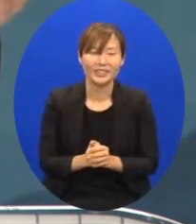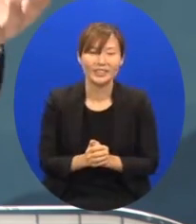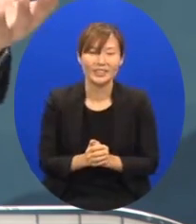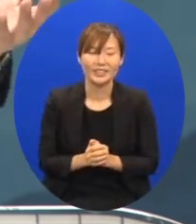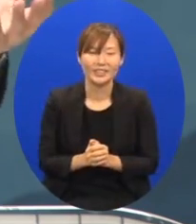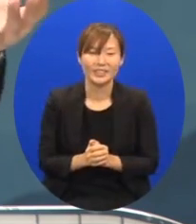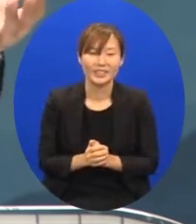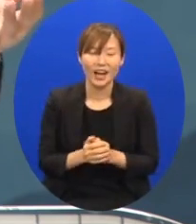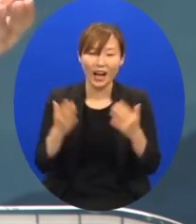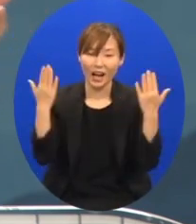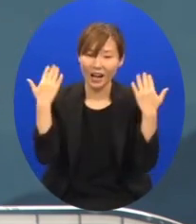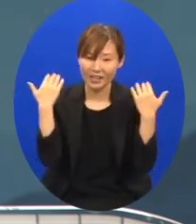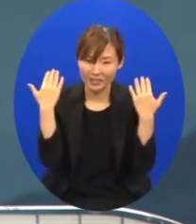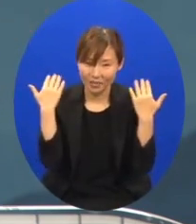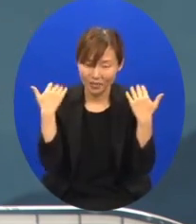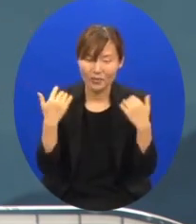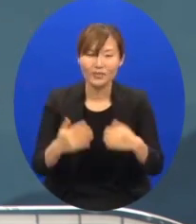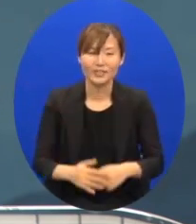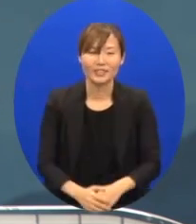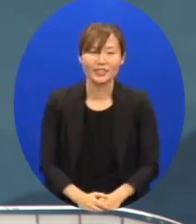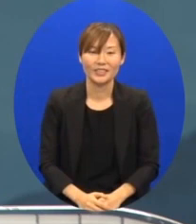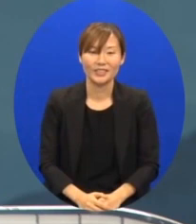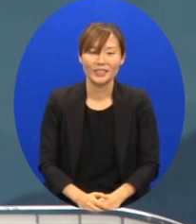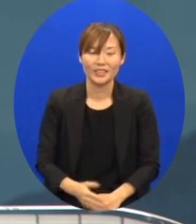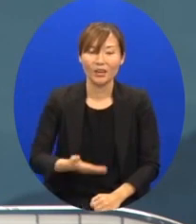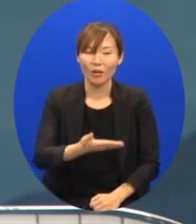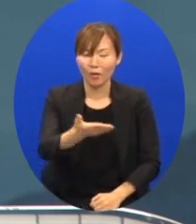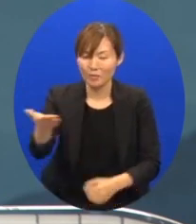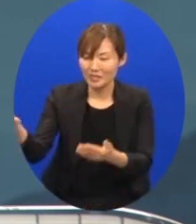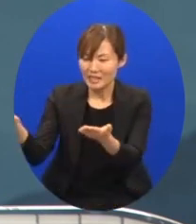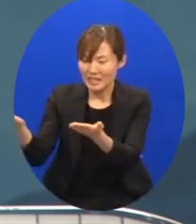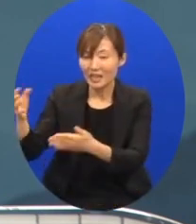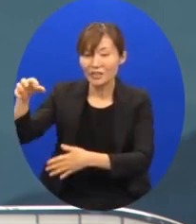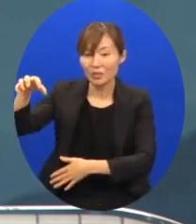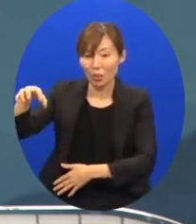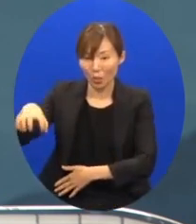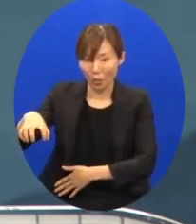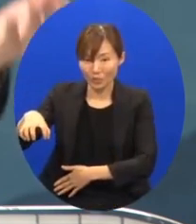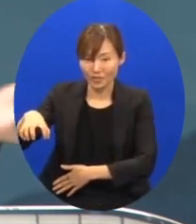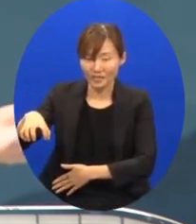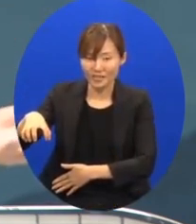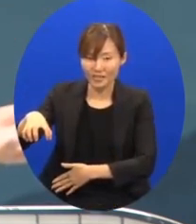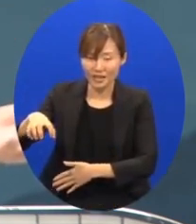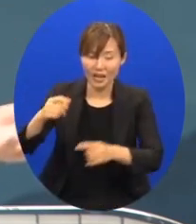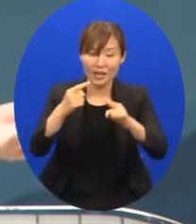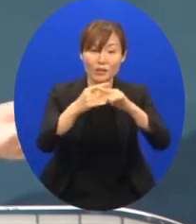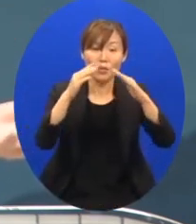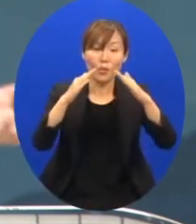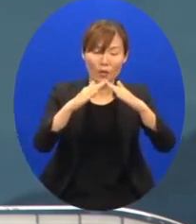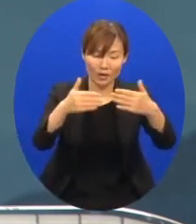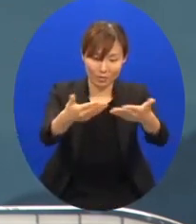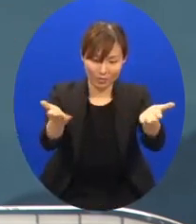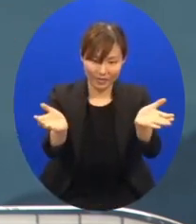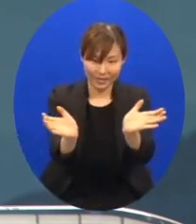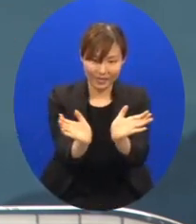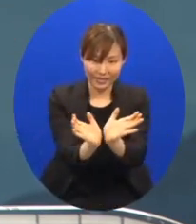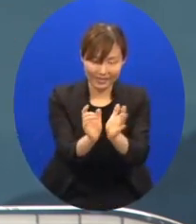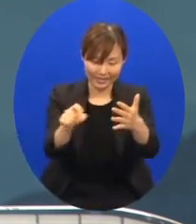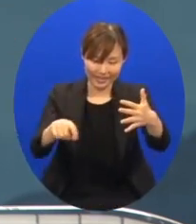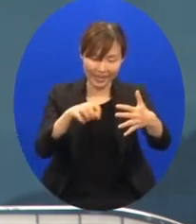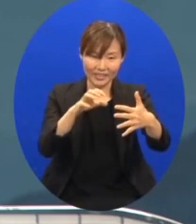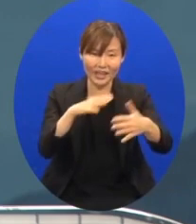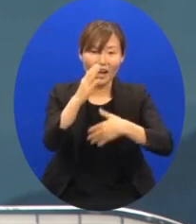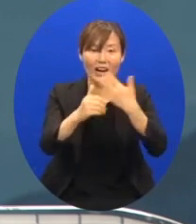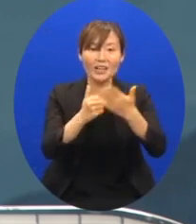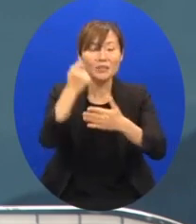학교에서 여러분이 일하는 일터에서 우리가 교회 공동체 안에서 하나님의 지혜가